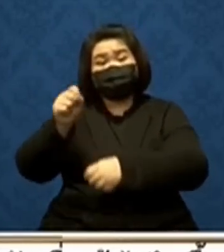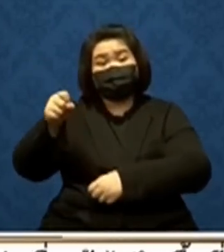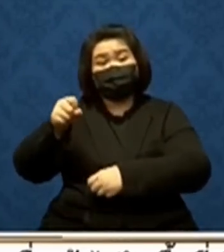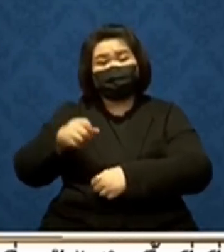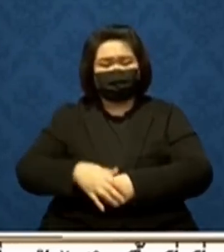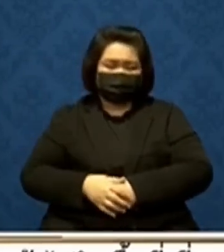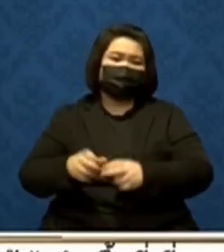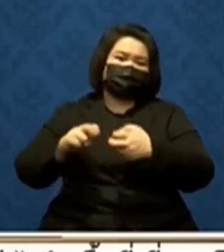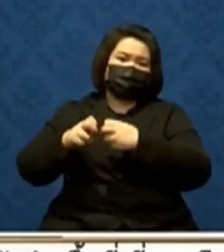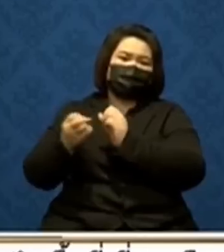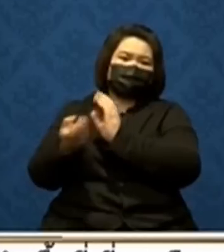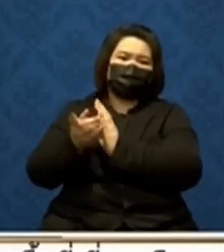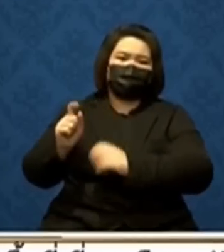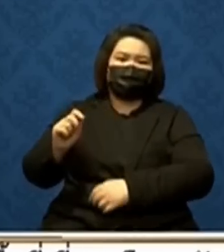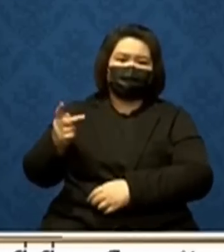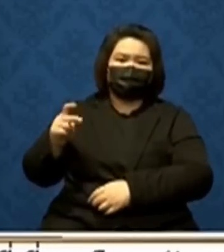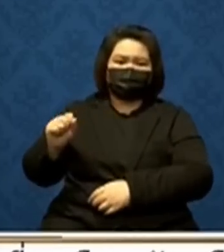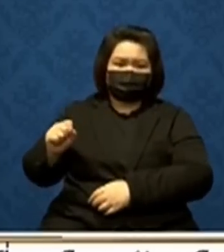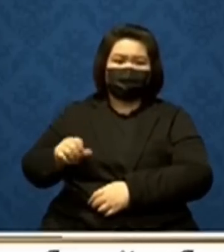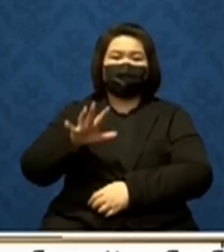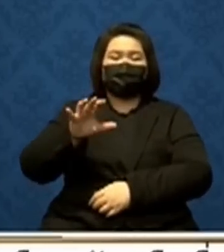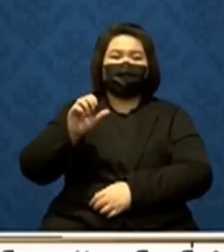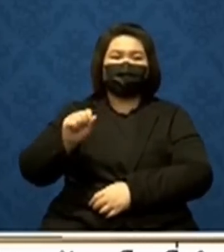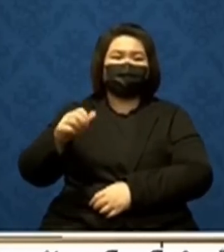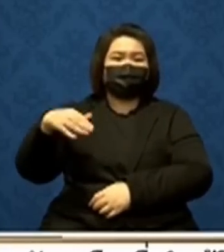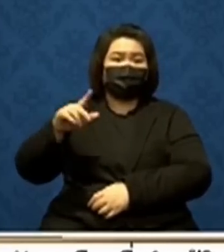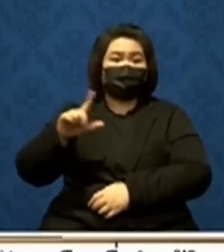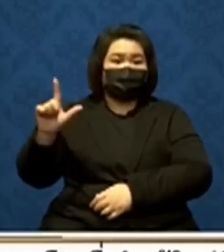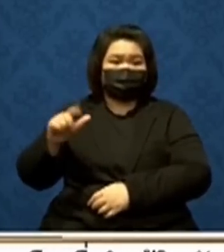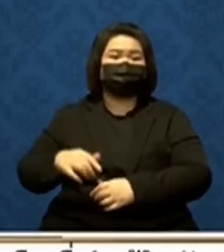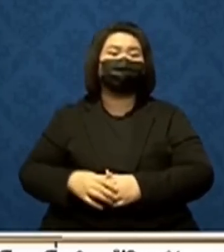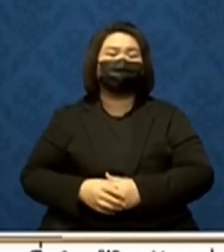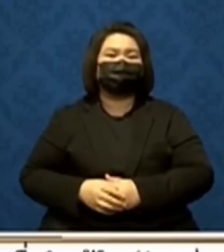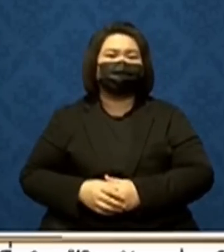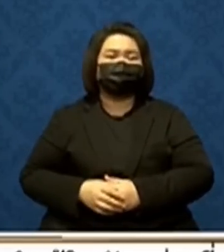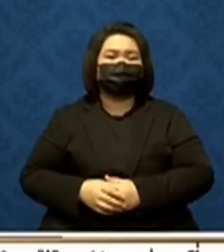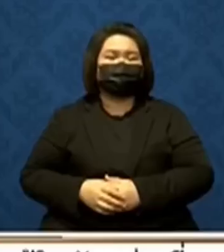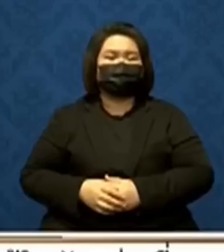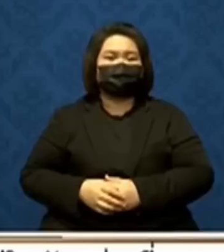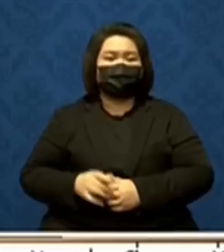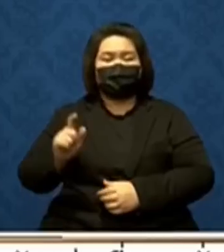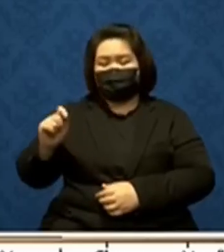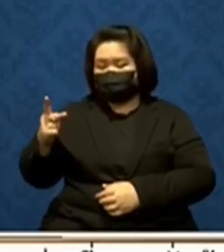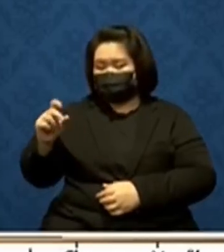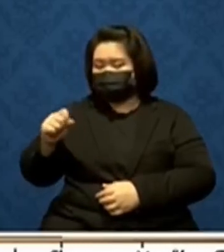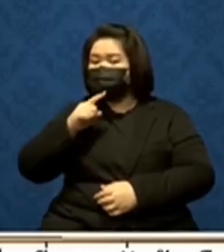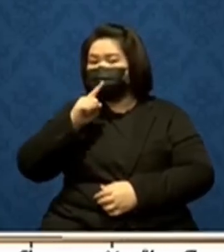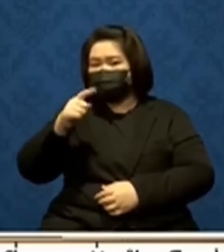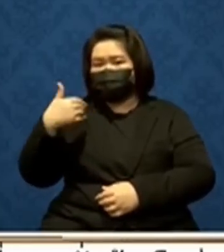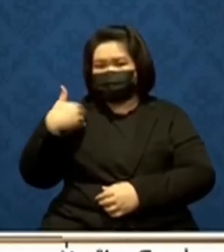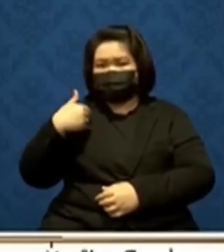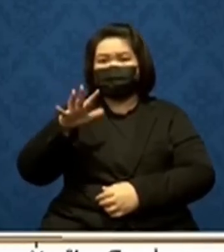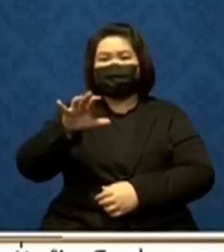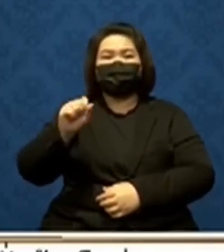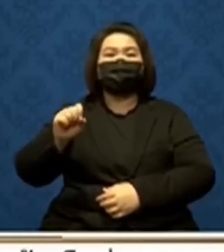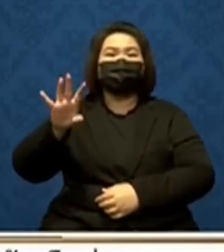เสียหายให้อ.ก.ค.ศ. 5000004861ล้านบาทจนออกอส.ต้องฟ้องเรียกค่าเสียหายห้า